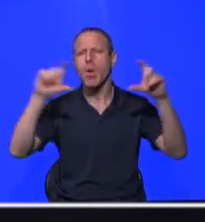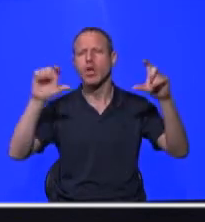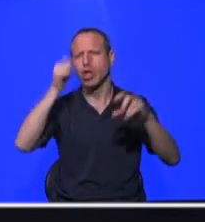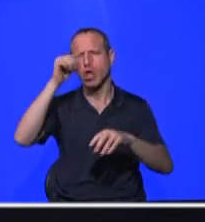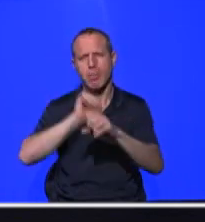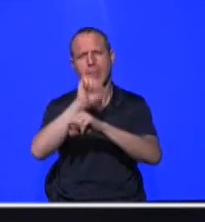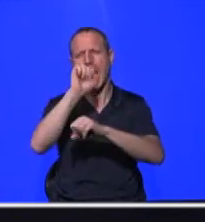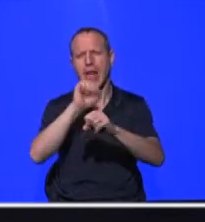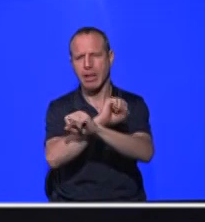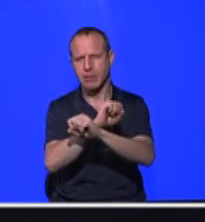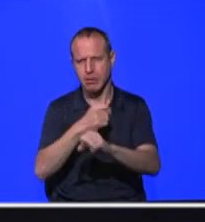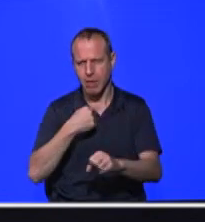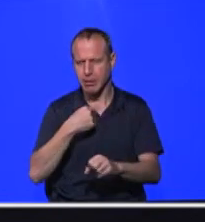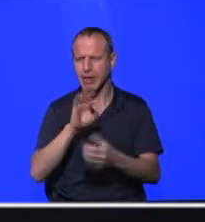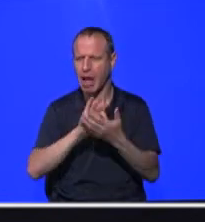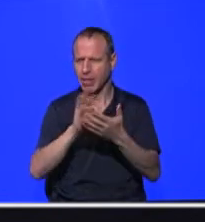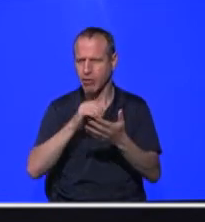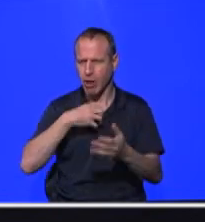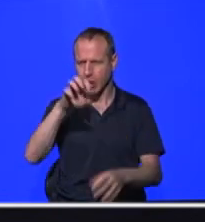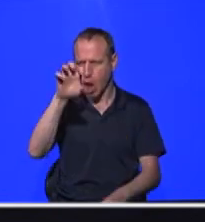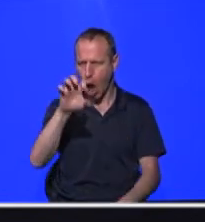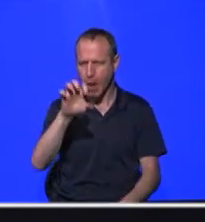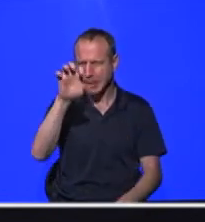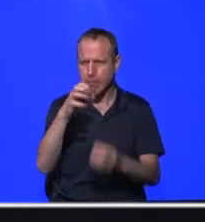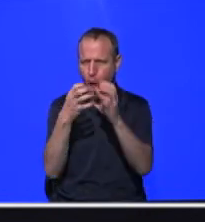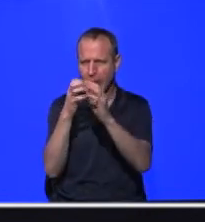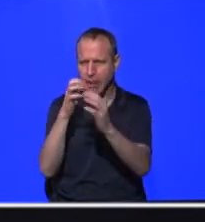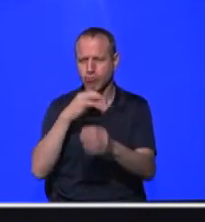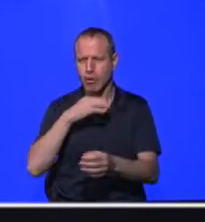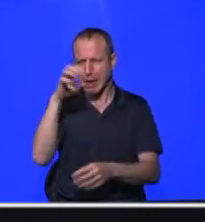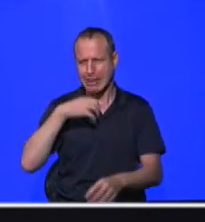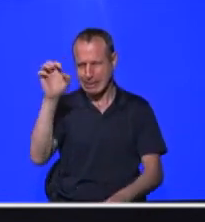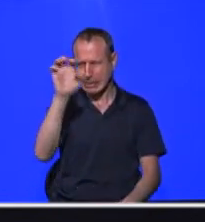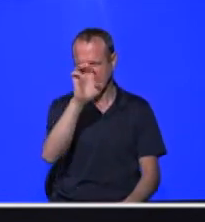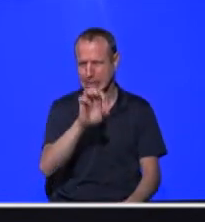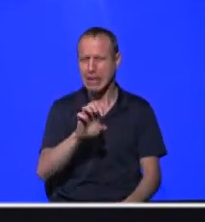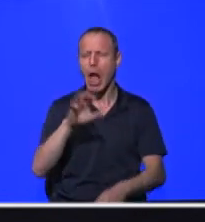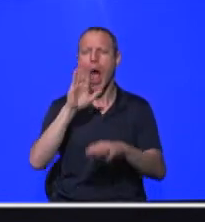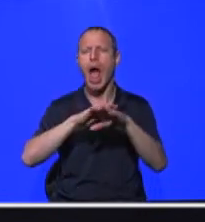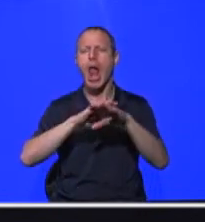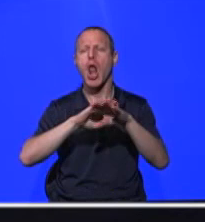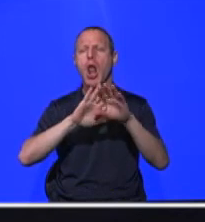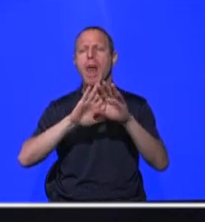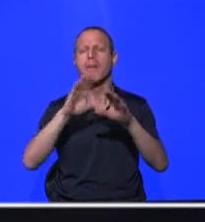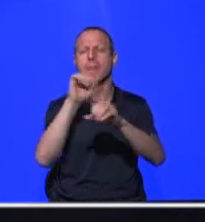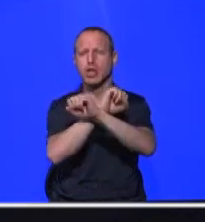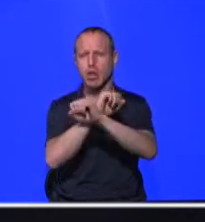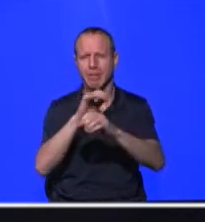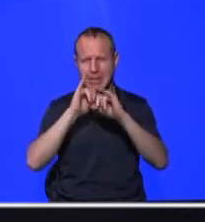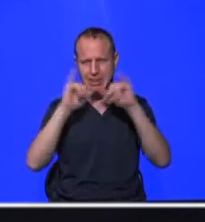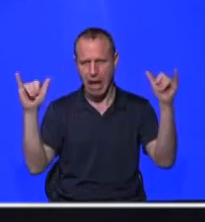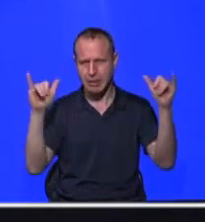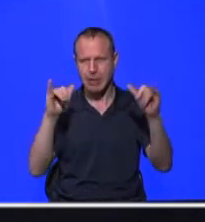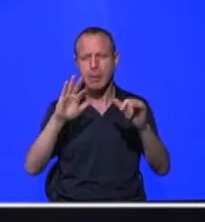בפוסט הראשון שלי שאני חורד בציפורניי על כותלי בית הסוהר כיום, וזעקתי את מה שהולך להיות